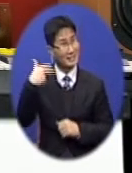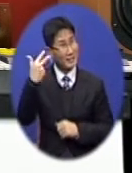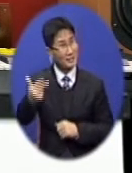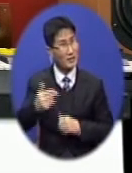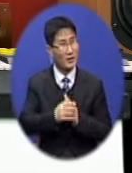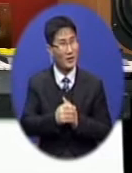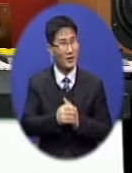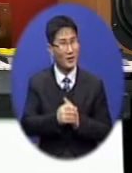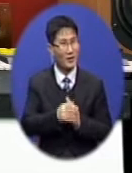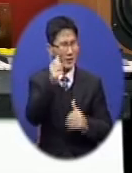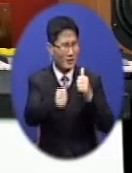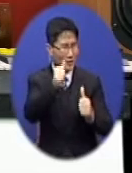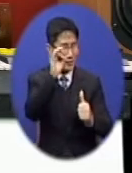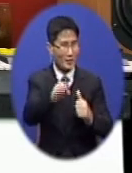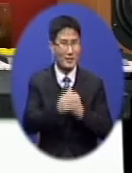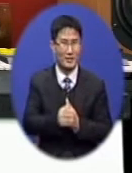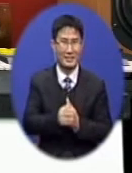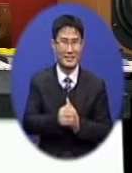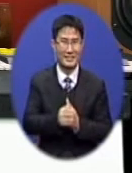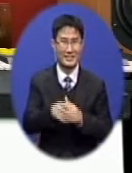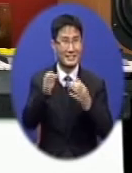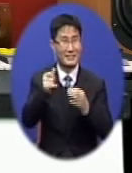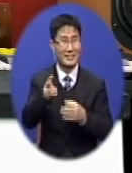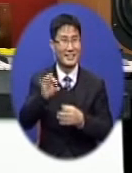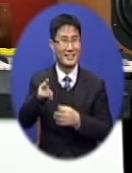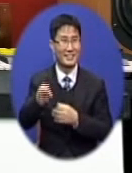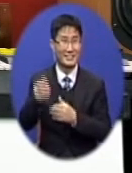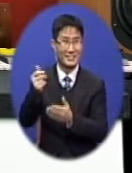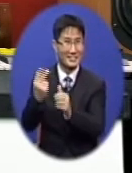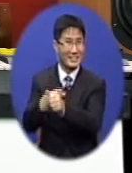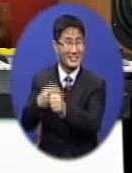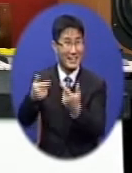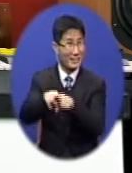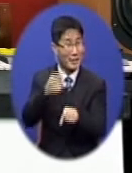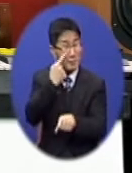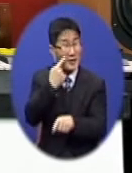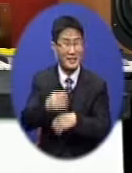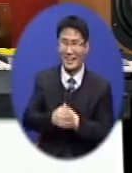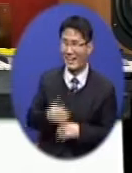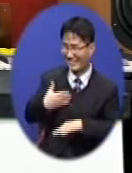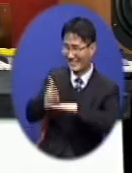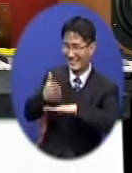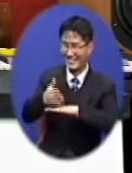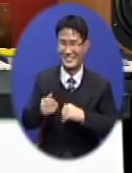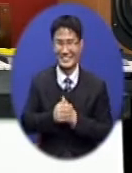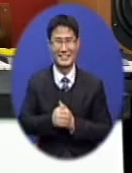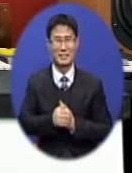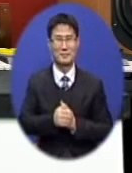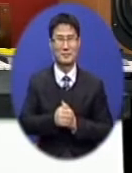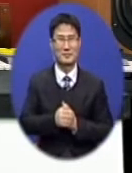주에 오디션 봐서 김혜영 선생님하고 한번 하세요. 네 감사합니다. 네.